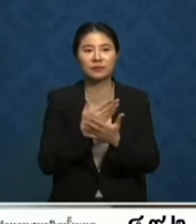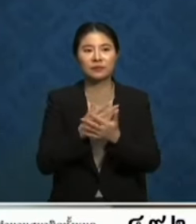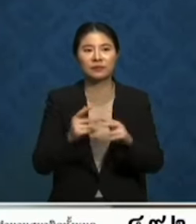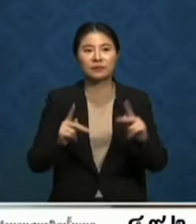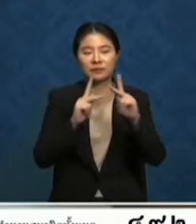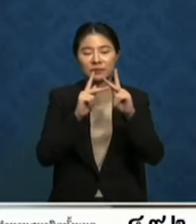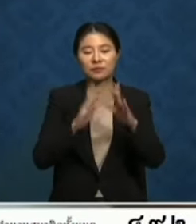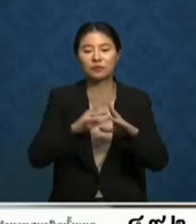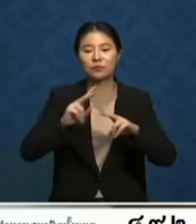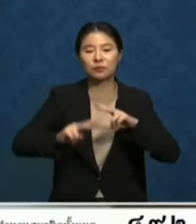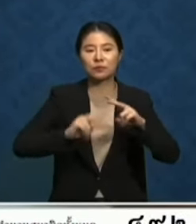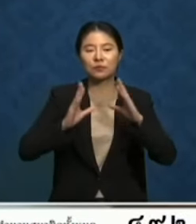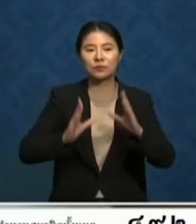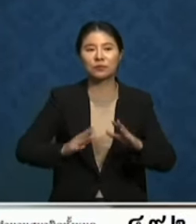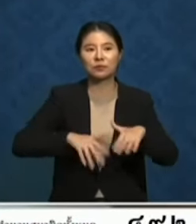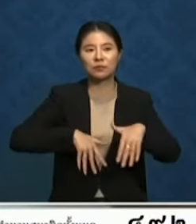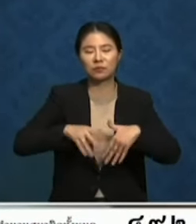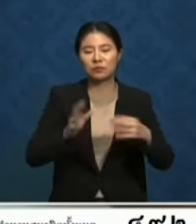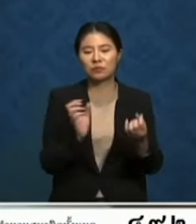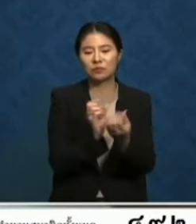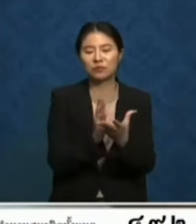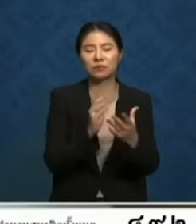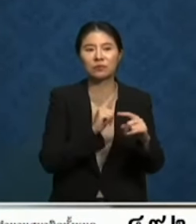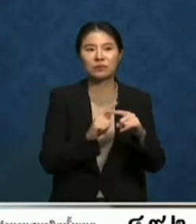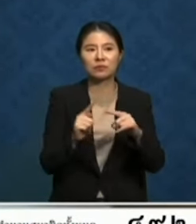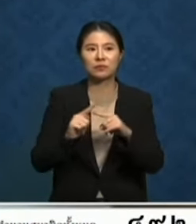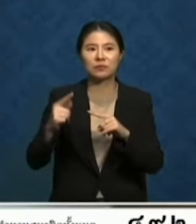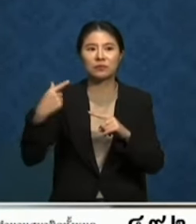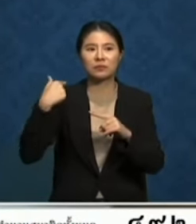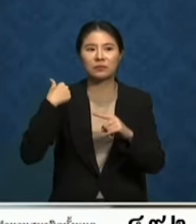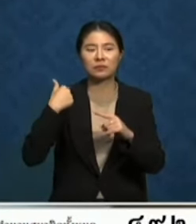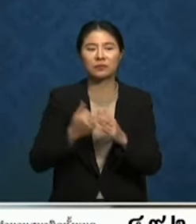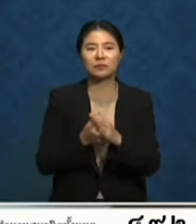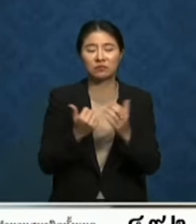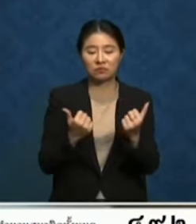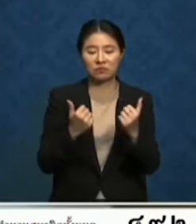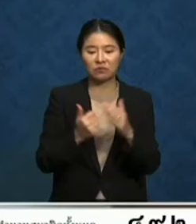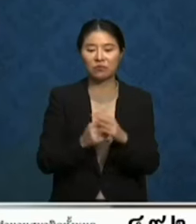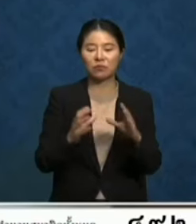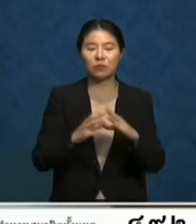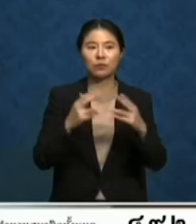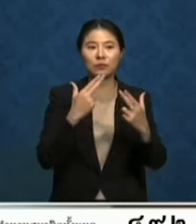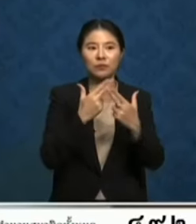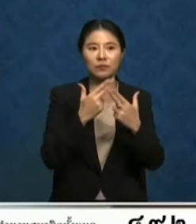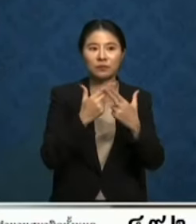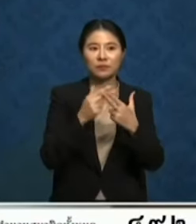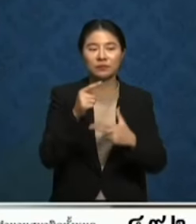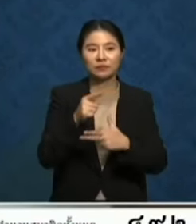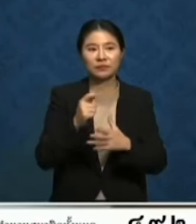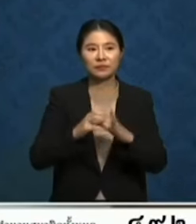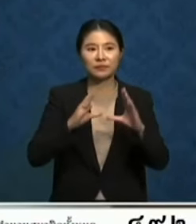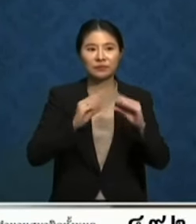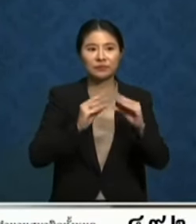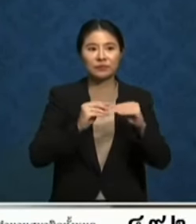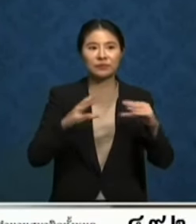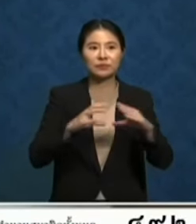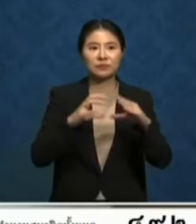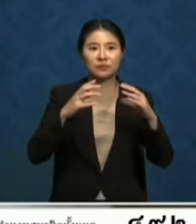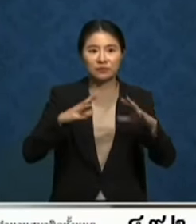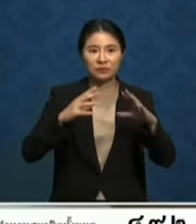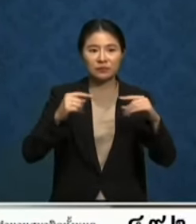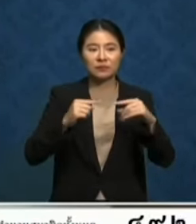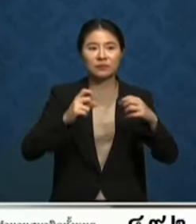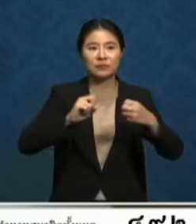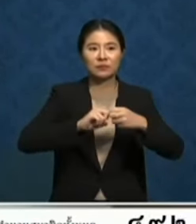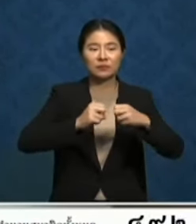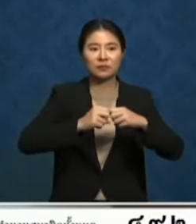การดูแลพี่น้องประชาชนจะได้รับผลกระทบมากมายมหาศาลครับท่านประธานฉะนั้นพรรครวมไทยสร้างชาติเมื่อวานนี้เราประชุมพรรคกันครับปัญห